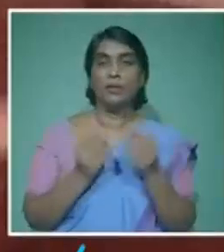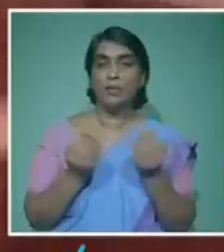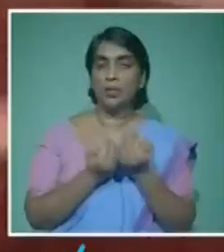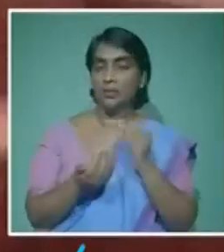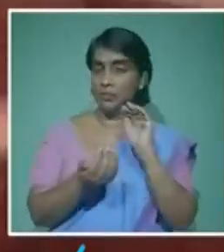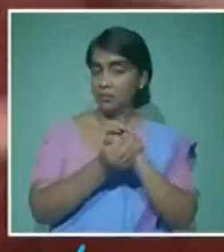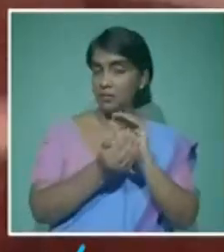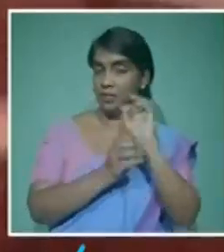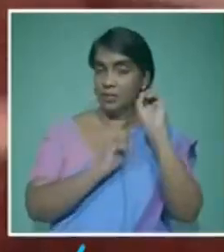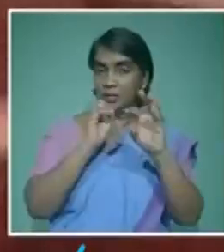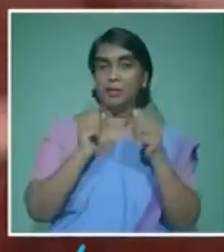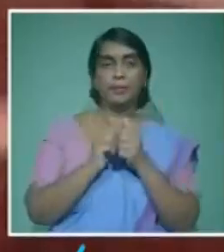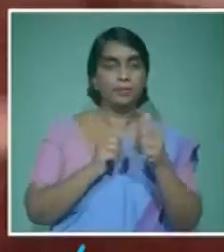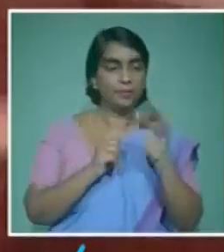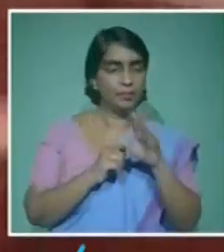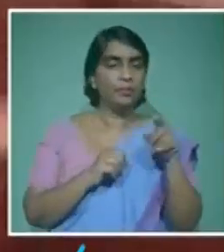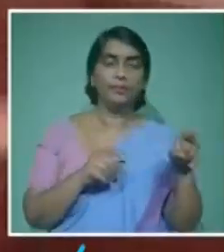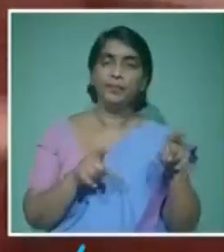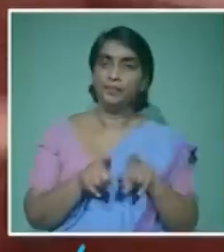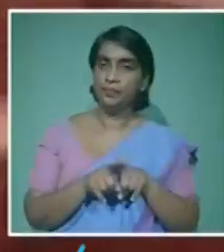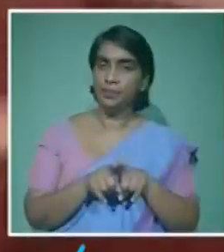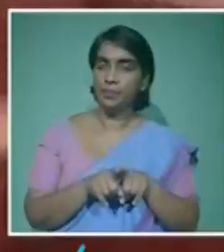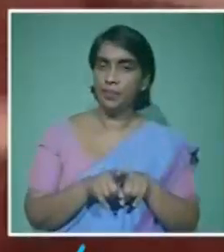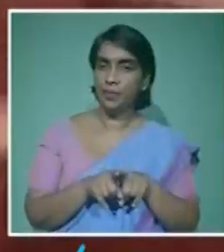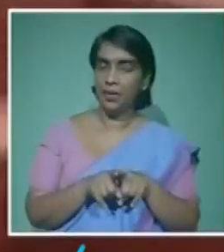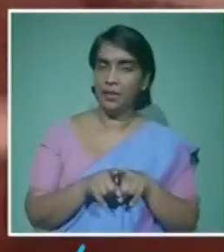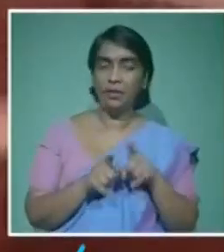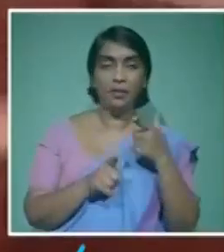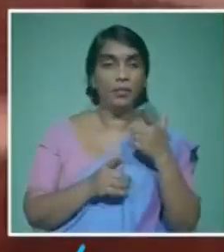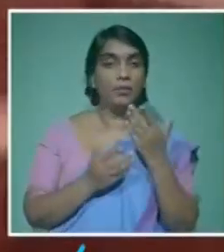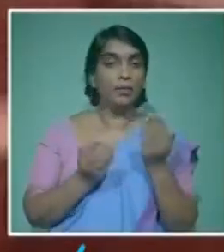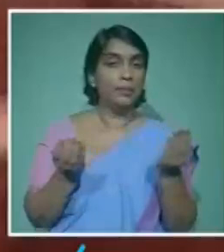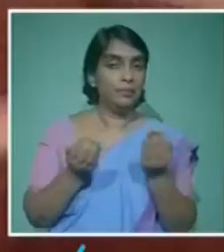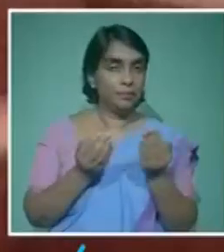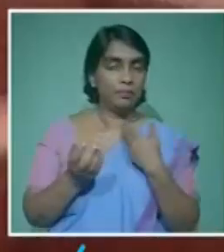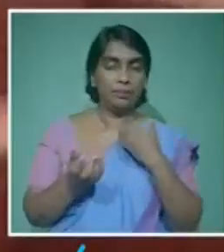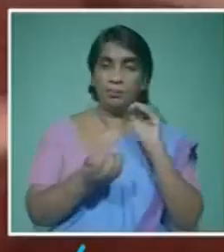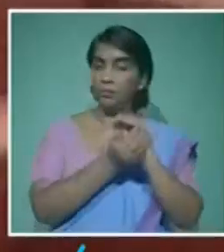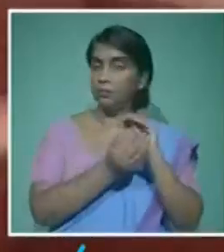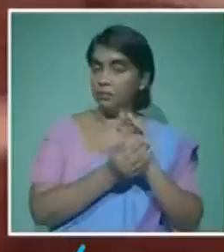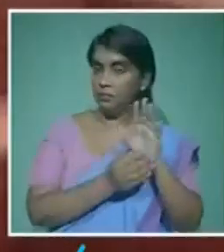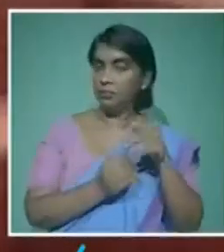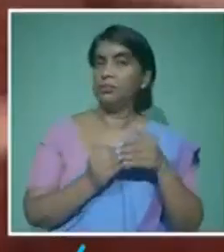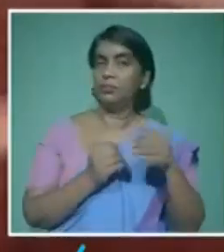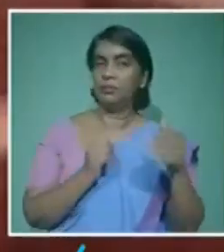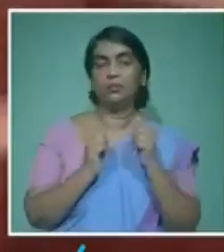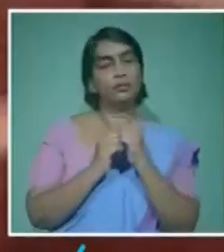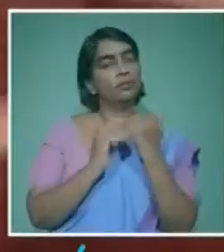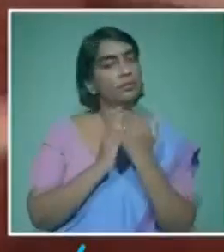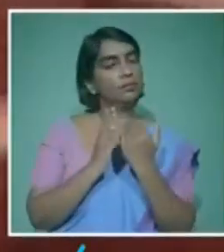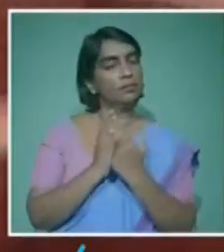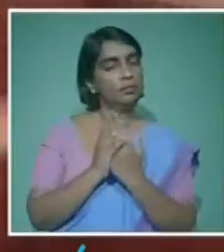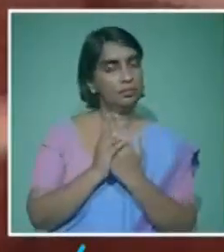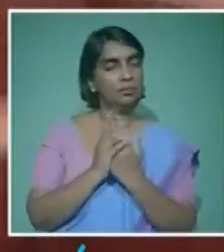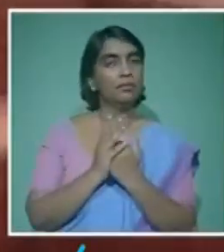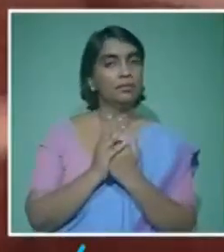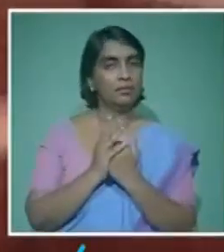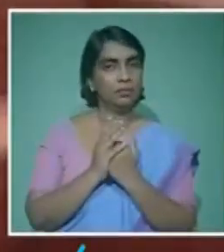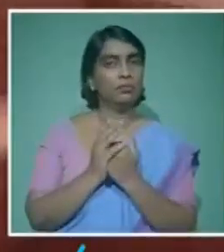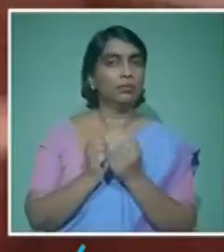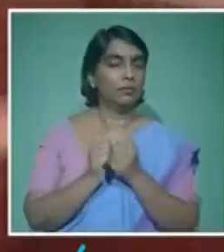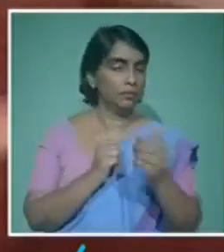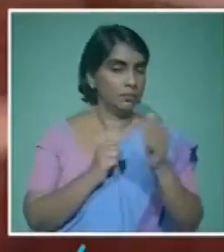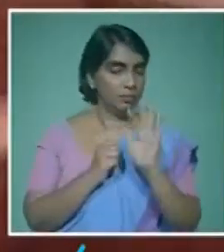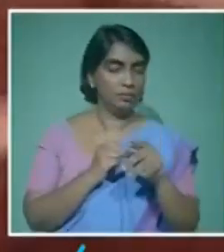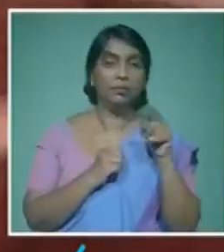விவரங்களை அனைத்து நாடாளுமன்ற உறுப்பினர்களுக்கும் தபாலில் நாம் அனுப்பி வருகின்றோம். அவர்களது கருத்துக்களையும் ஆலோசனைகளையும்